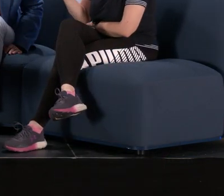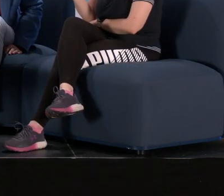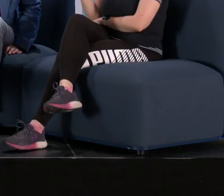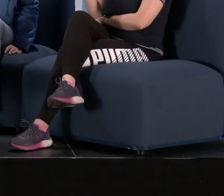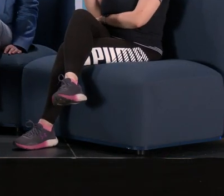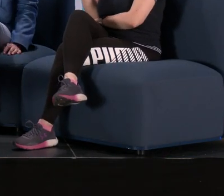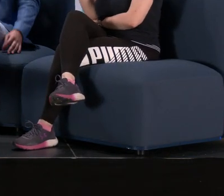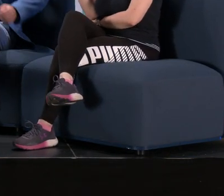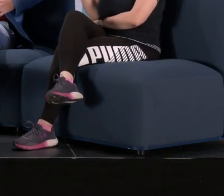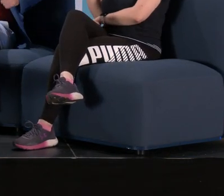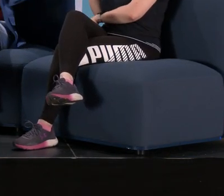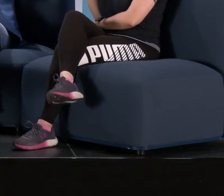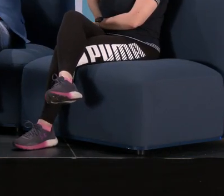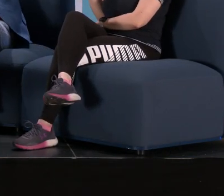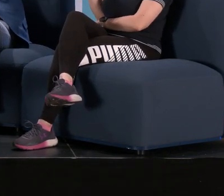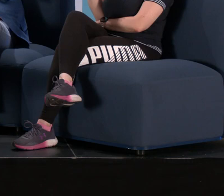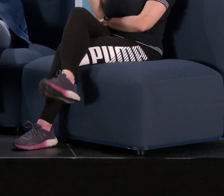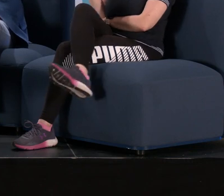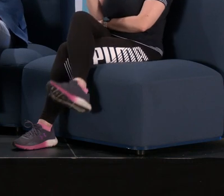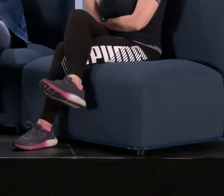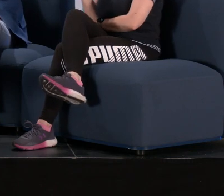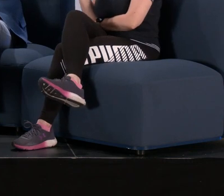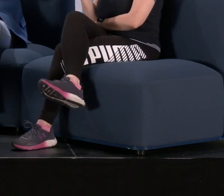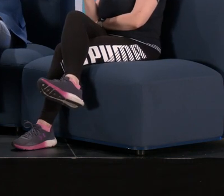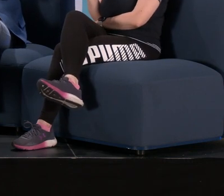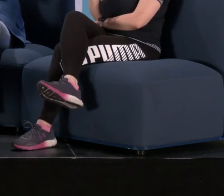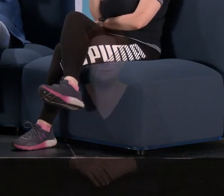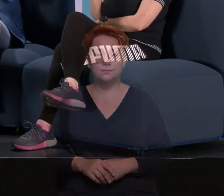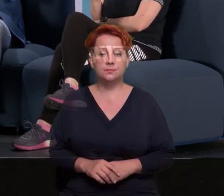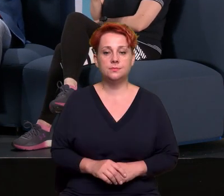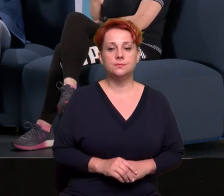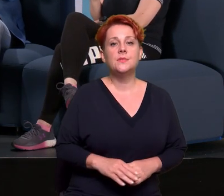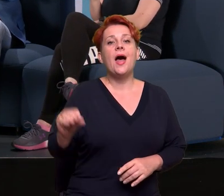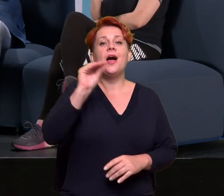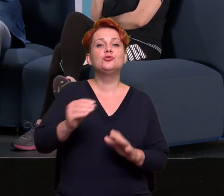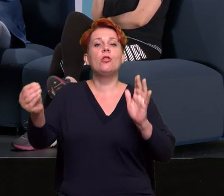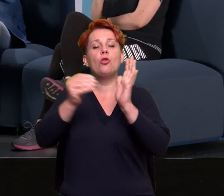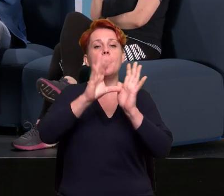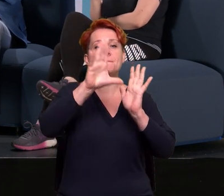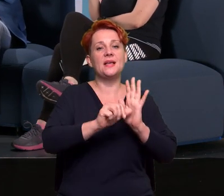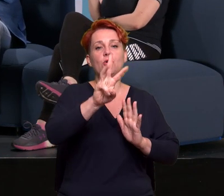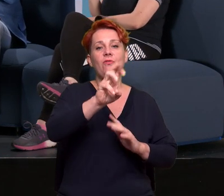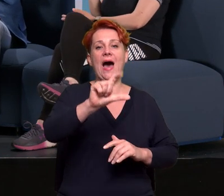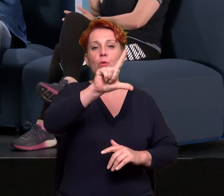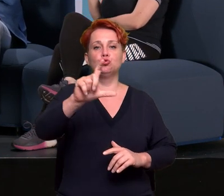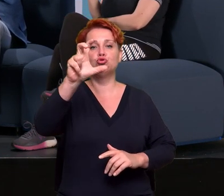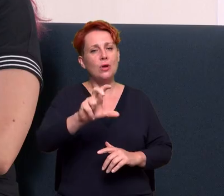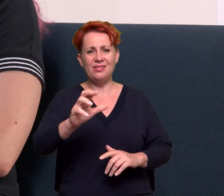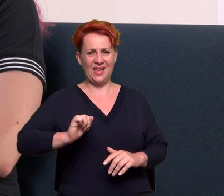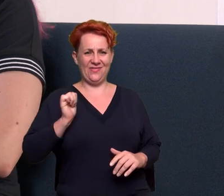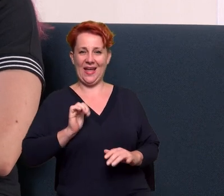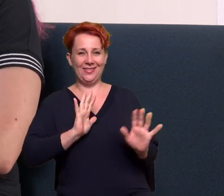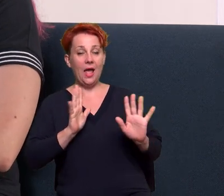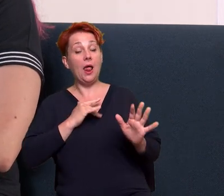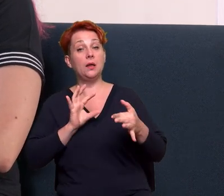To ja do tego pejzażu miejscowości dorzucę jeszcze Wałcz, spod którego ja pochodzę. I to też jakby nie dlatego, żeby się pochwalić, ale żeby odnieść się też do